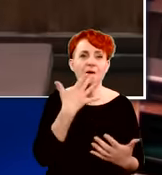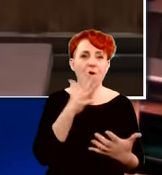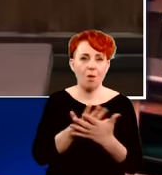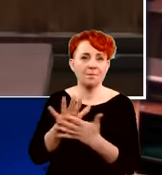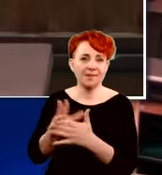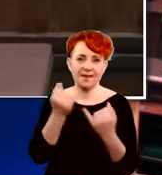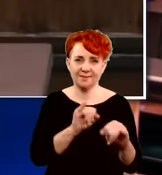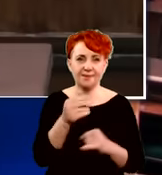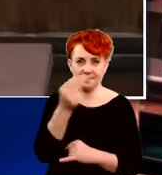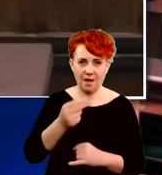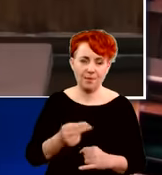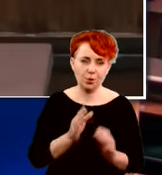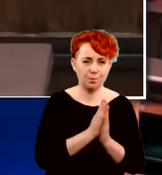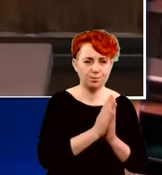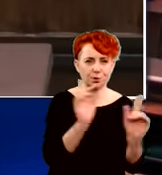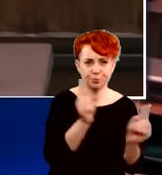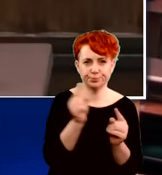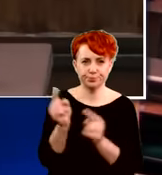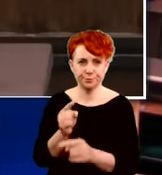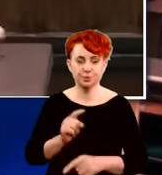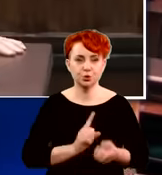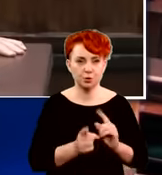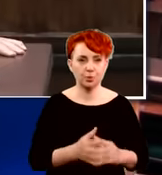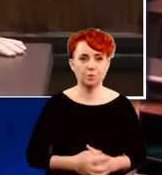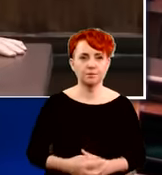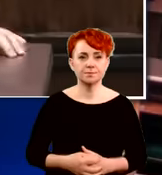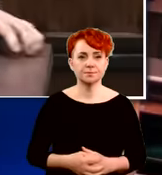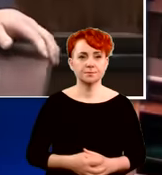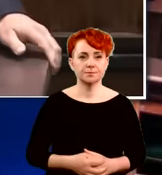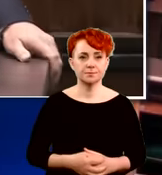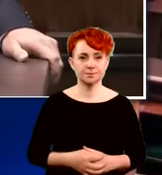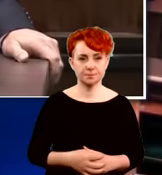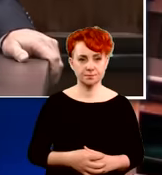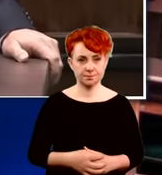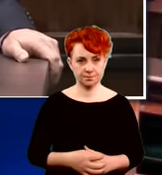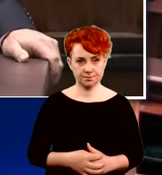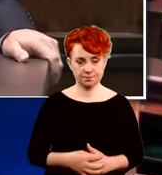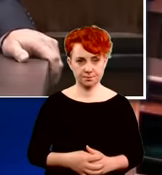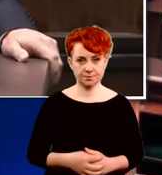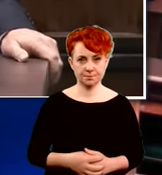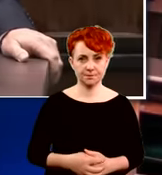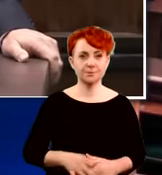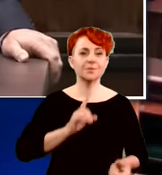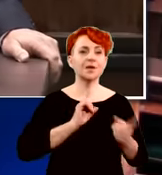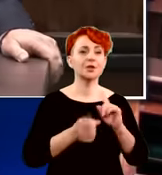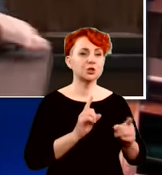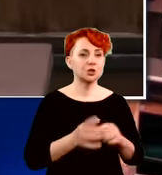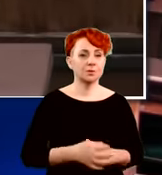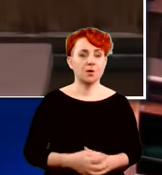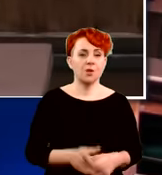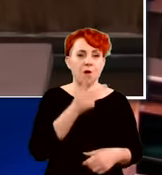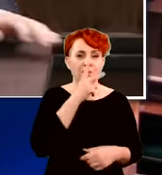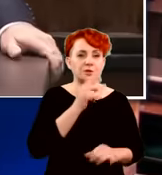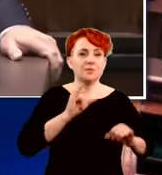tematu, więc tak bardzo proszę szybko. Jedno, dwa zdania, pan poseł Adam Andruszkiewicz. No szybko, pani redaktor, szanowni państwo, no widzimy, w jakiej sytuacji